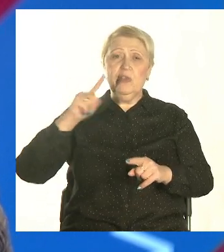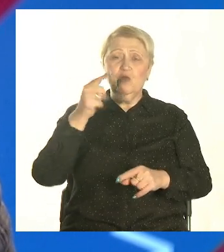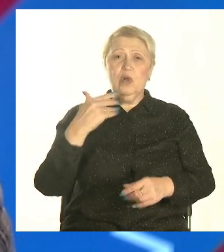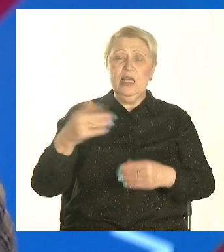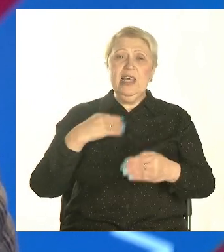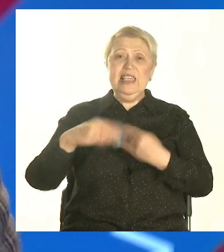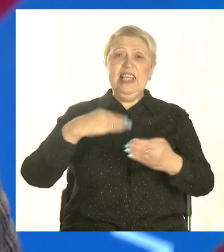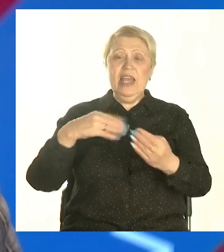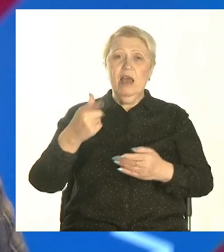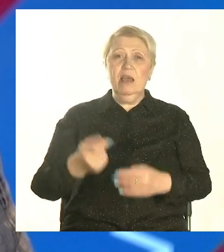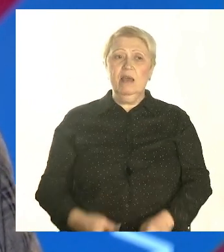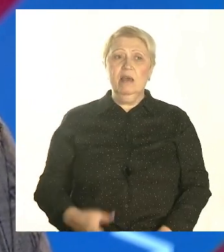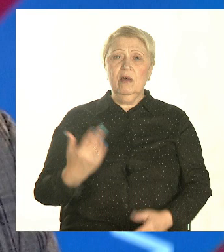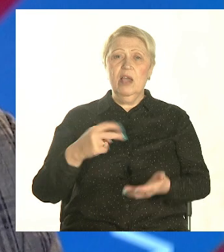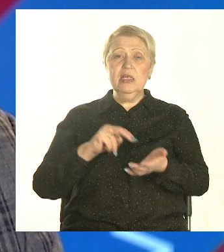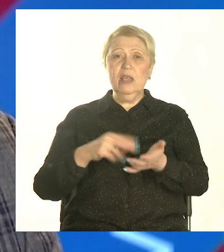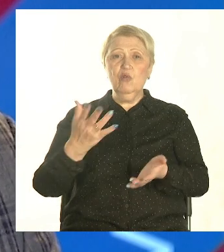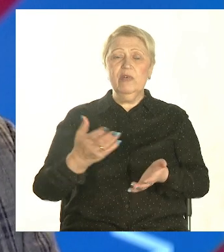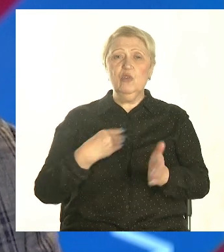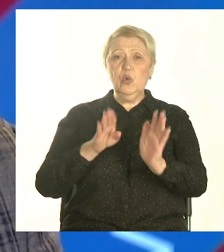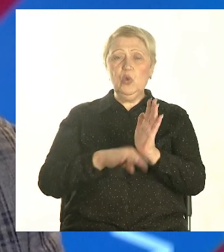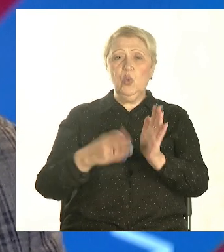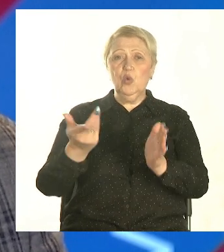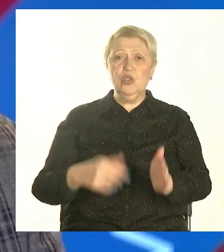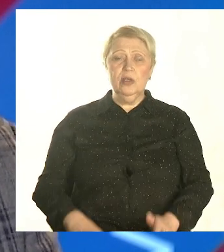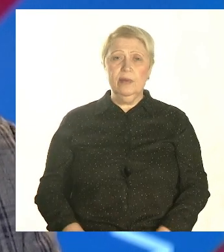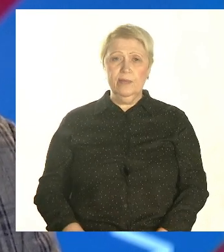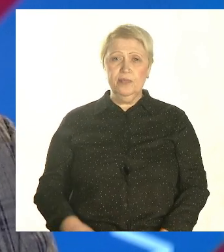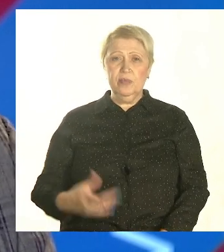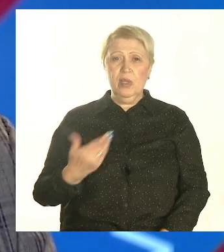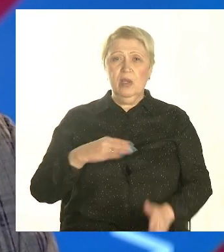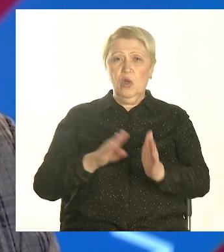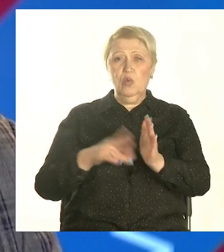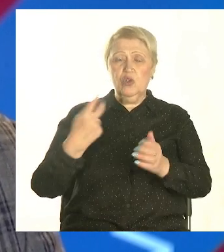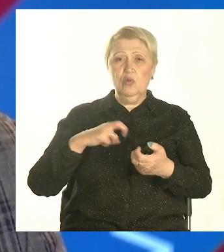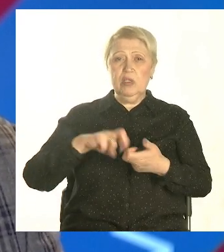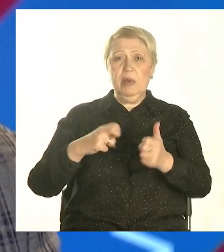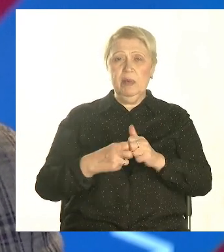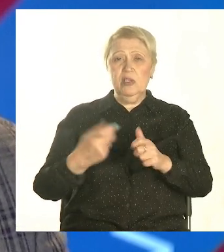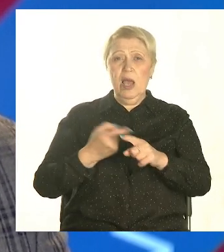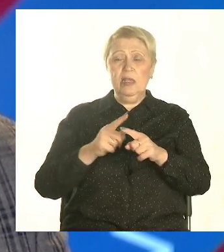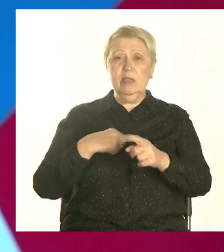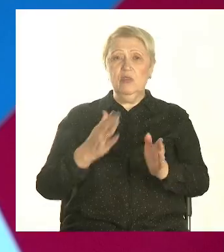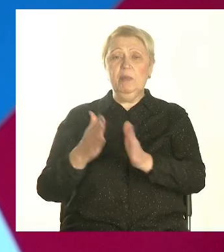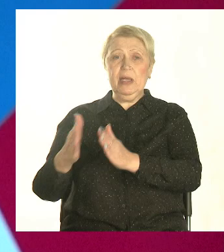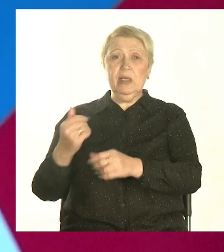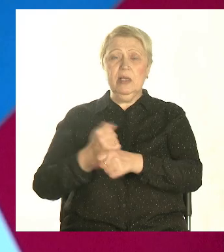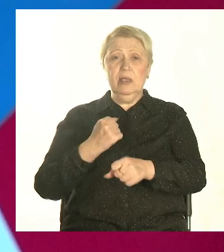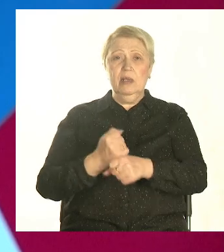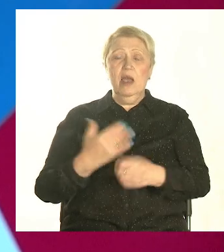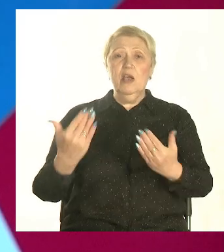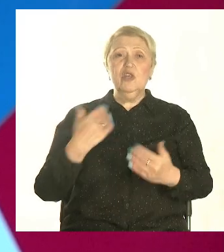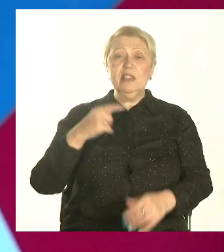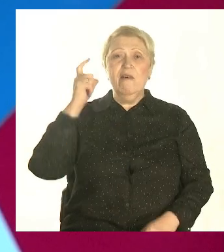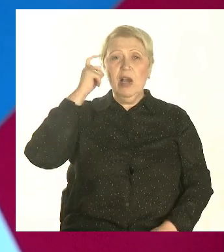извлечены, они становятся гораздо хуже и гораздо проблематичнее этот процесс делать. А у нас сколько в Хабаровске сейчас,